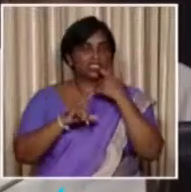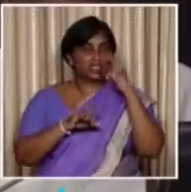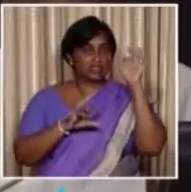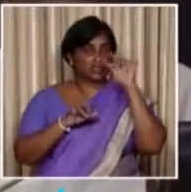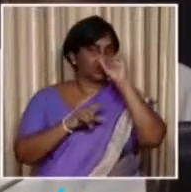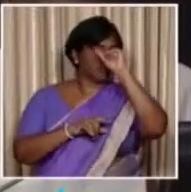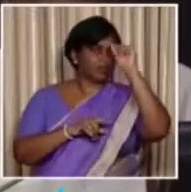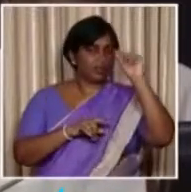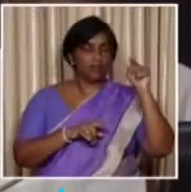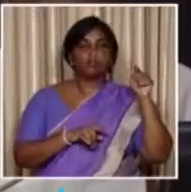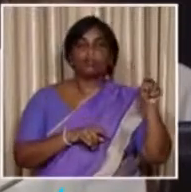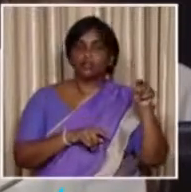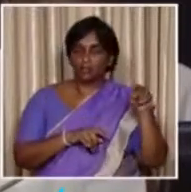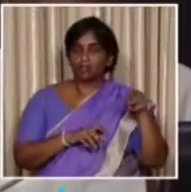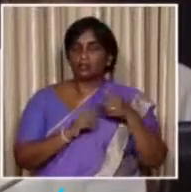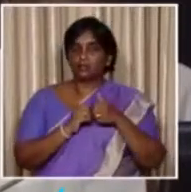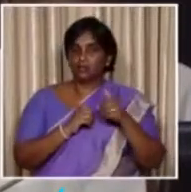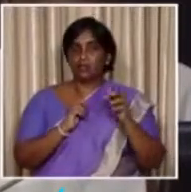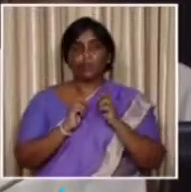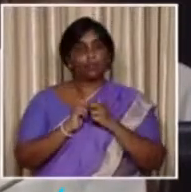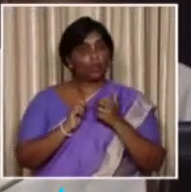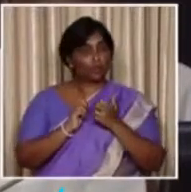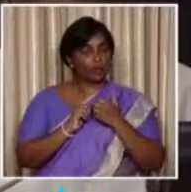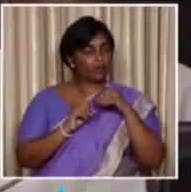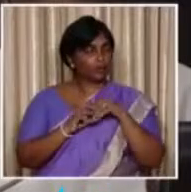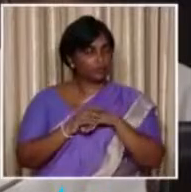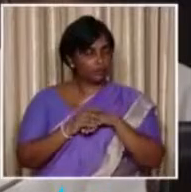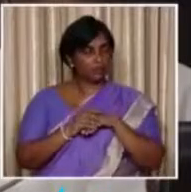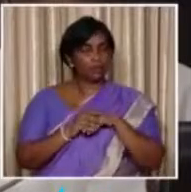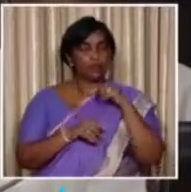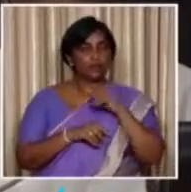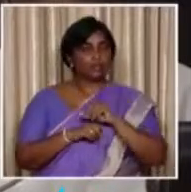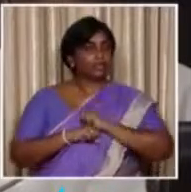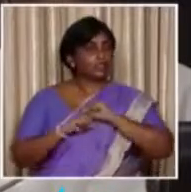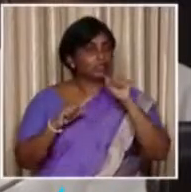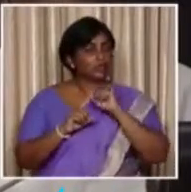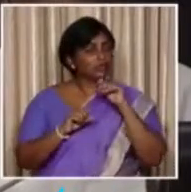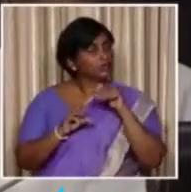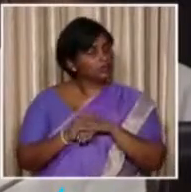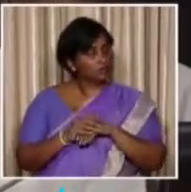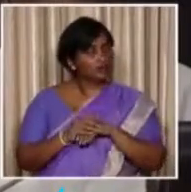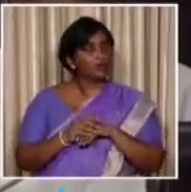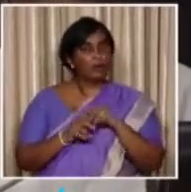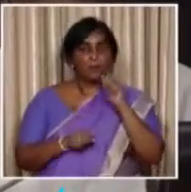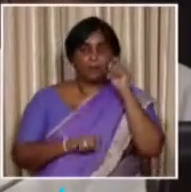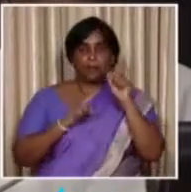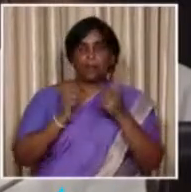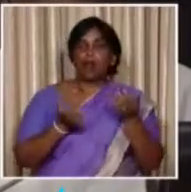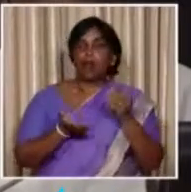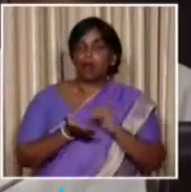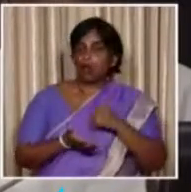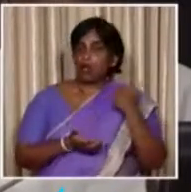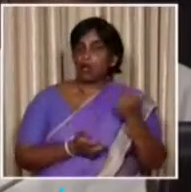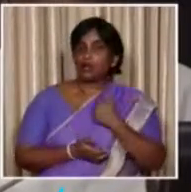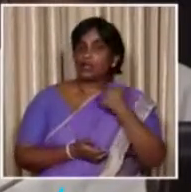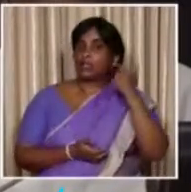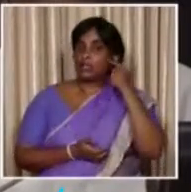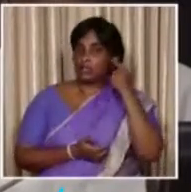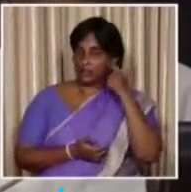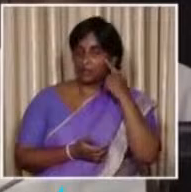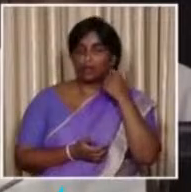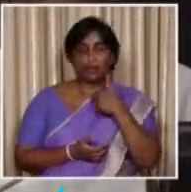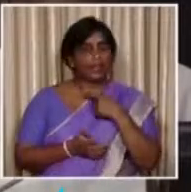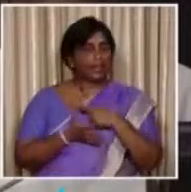තියෙනවා ඒ තමයි මේ ඇති වුණ අර්බුදයේ තුල මේ අරගලය තුල මිනිස්සු නැවත අලුතෙන් හිතනවා